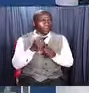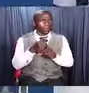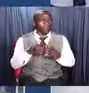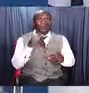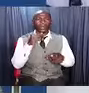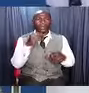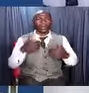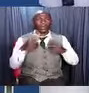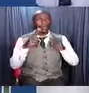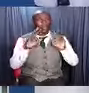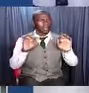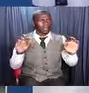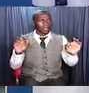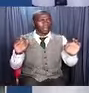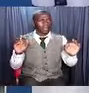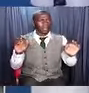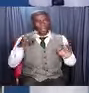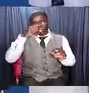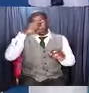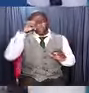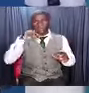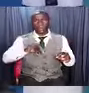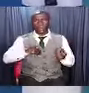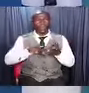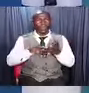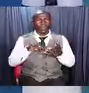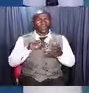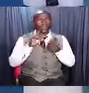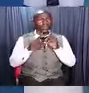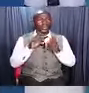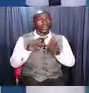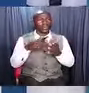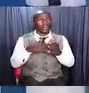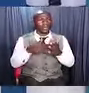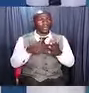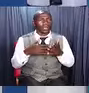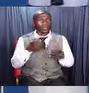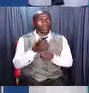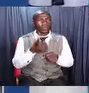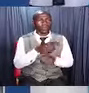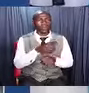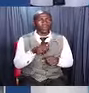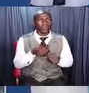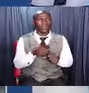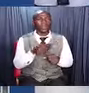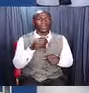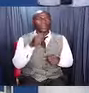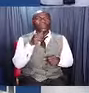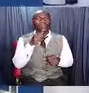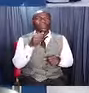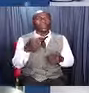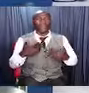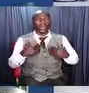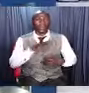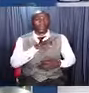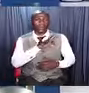huna amani. And you are not having peace. Maana mke ametamka nyonge hili na nyonge hili. Because your wife has insulted you. Hakuna tunda tena la kupenda.